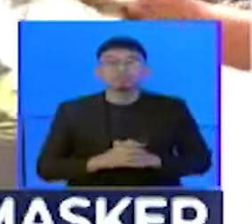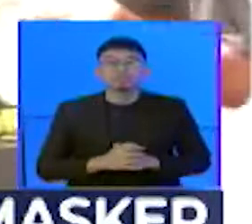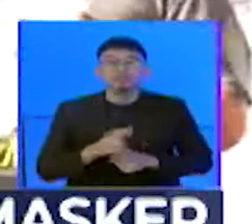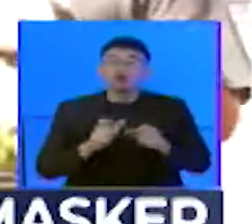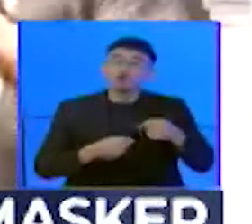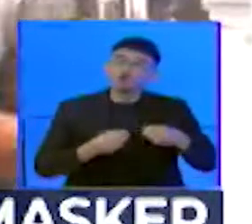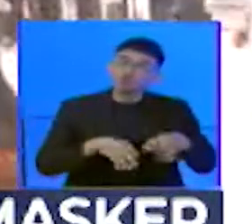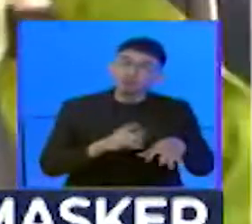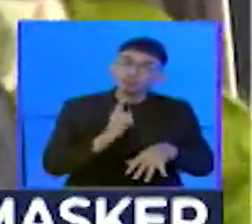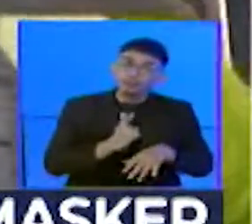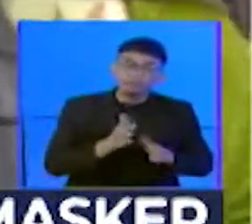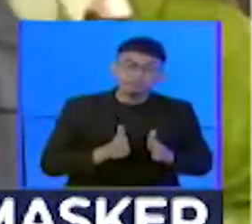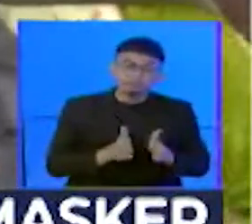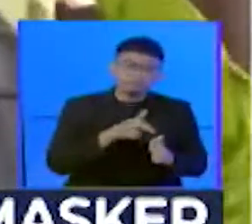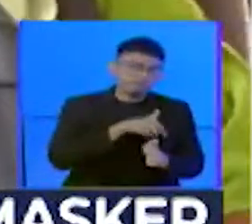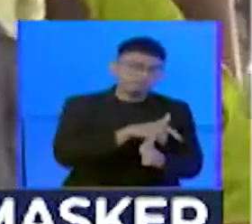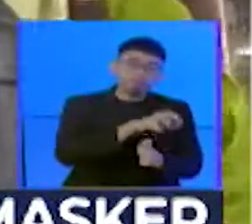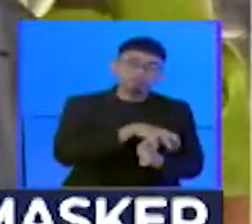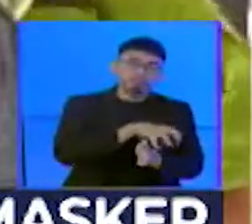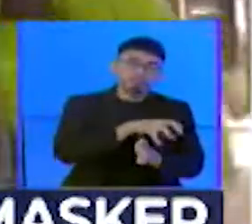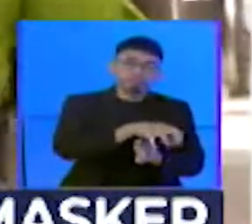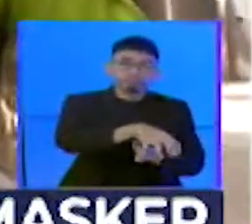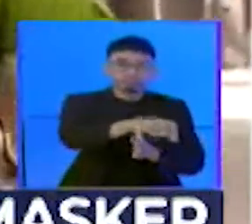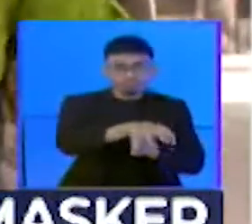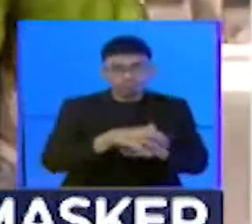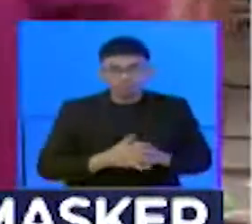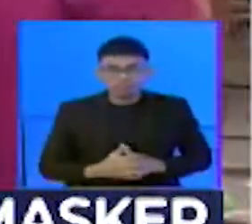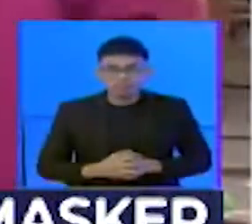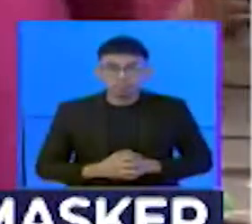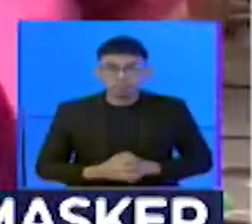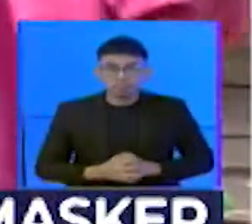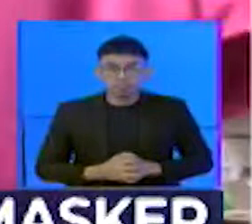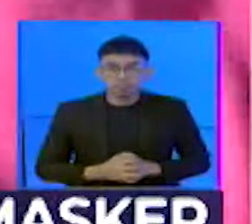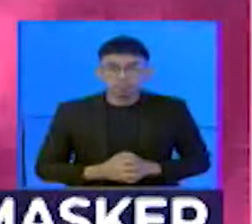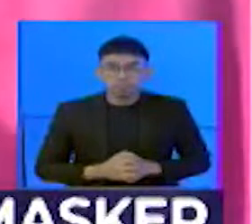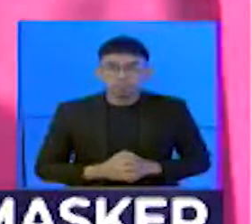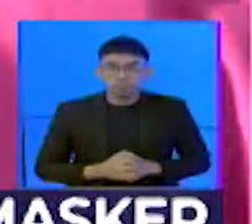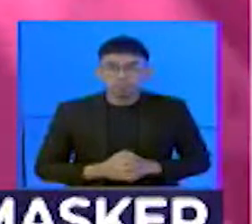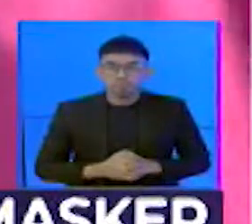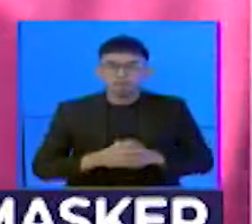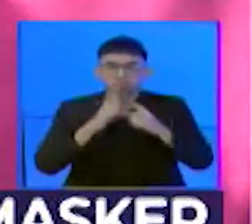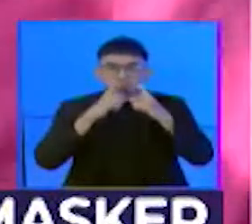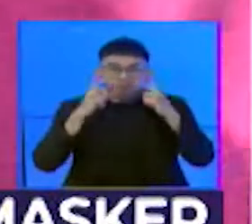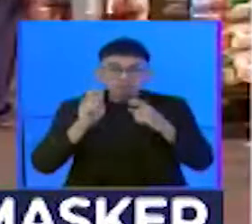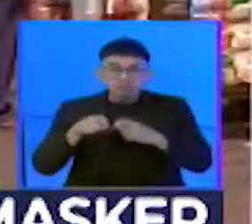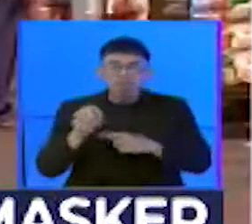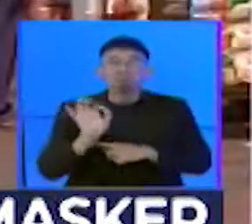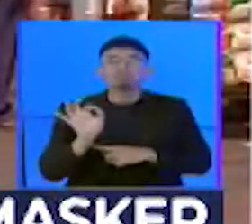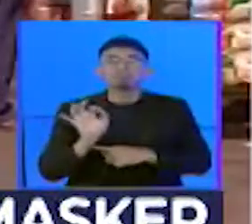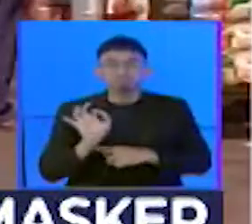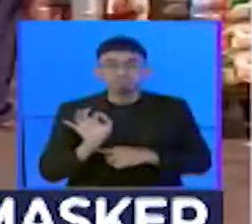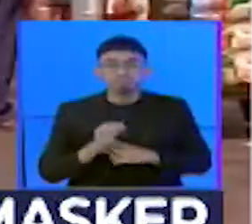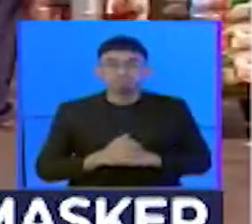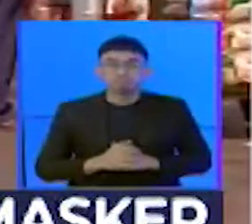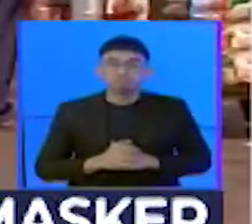di atas trotoar kemudian juga dari para pengunjung yang nampak ini tidak mengenakan masker tentunya pergerakan warga